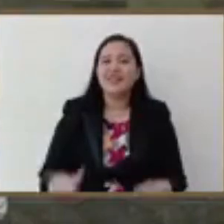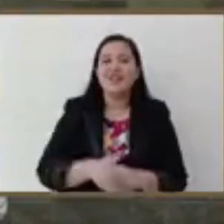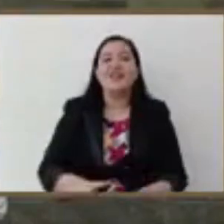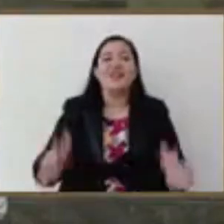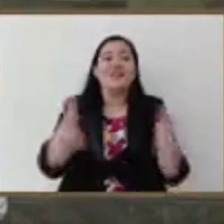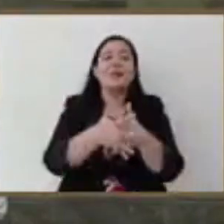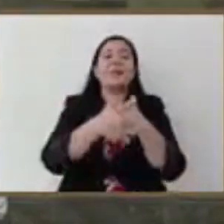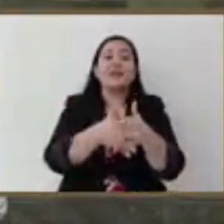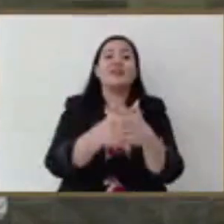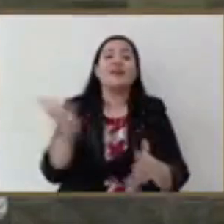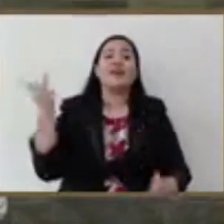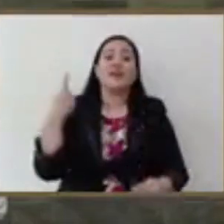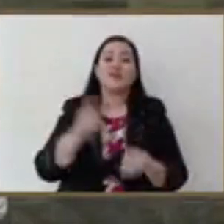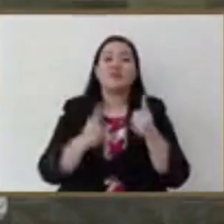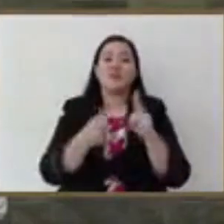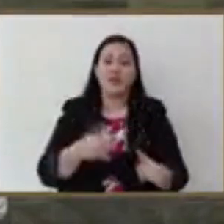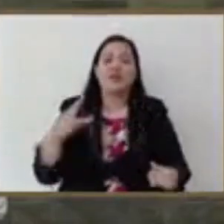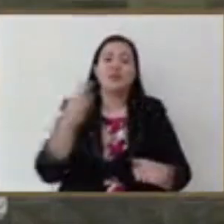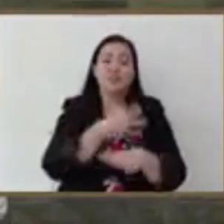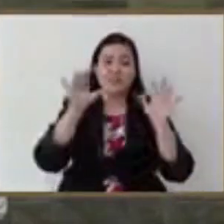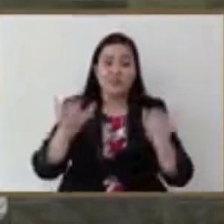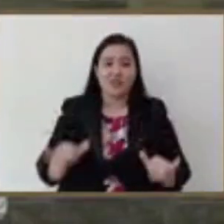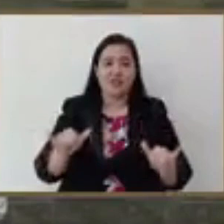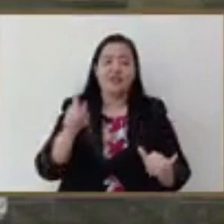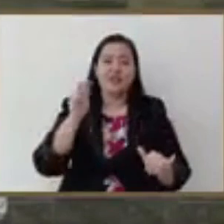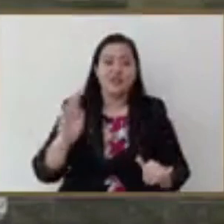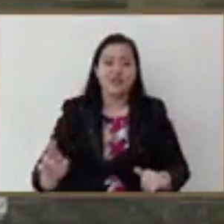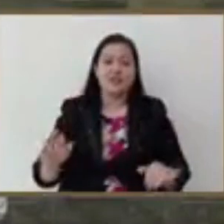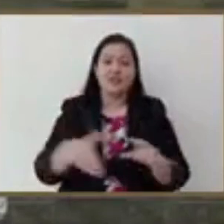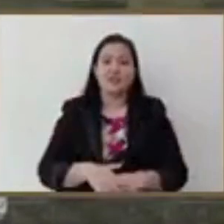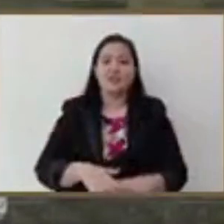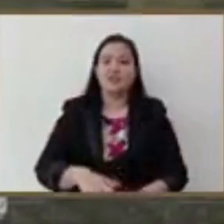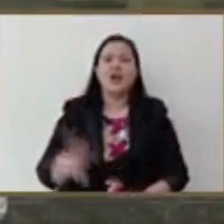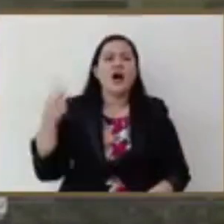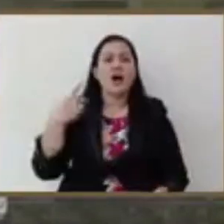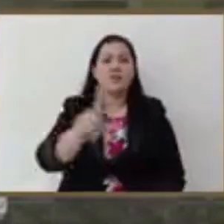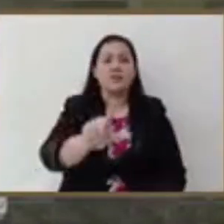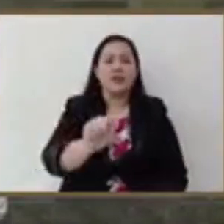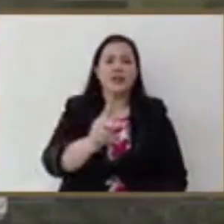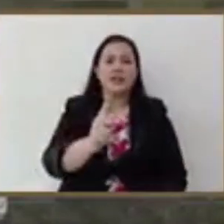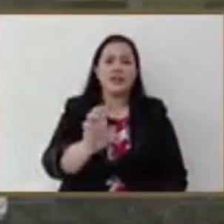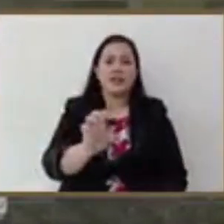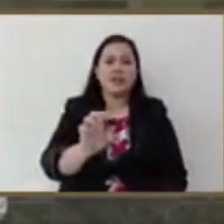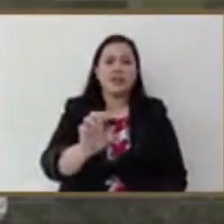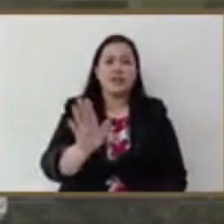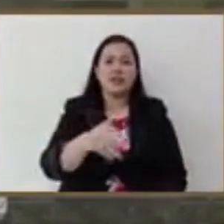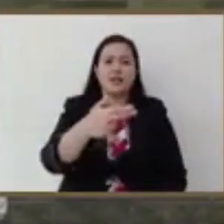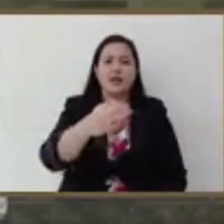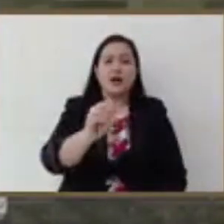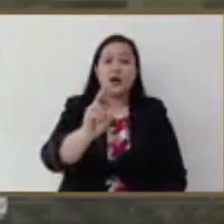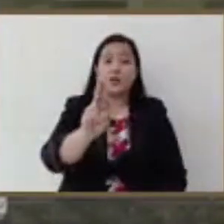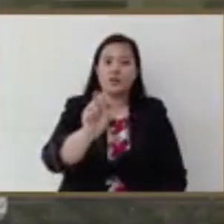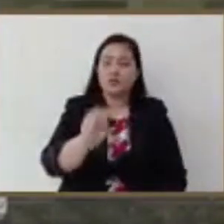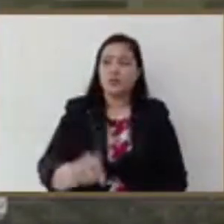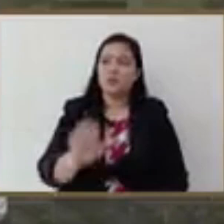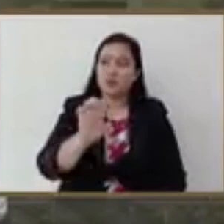lake house. Meron siyang pag-aari. Yung mayaman na yun, may lake house. Doon sa lake house niya, man, I'm telling you, pagbukas mo ng ganun,